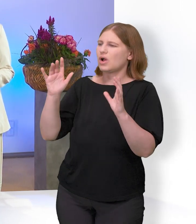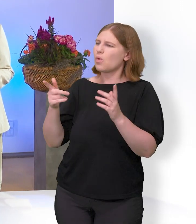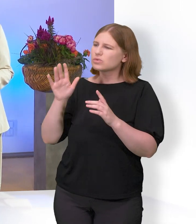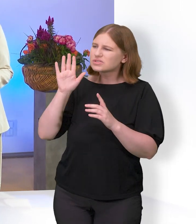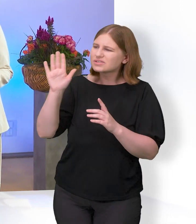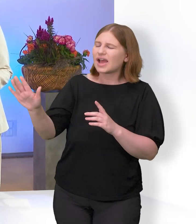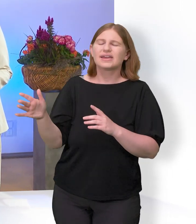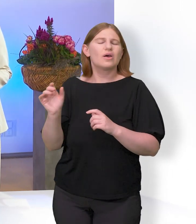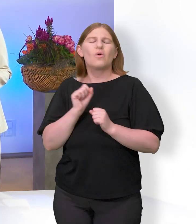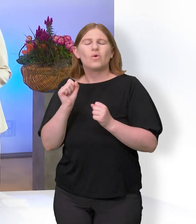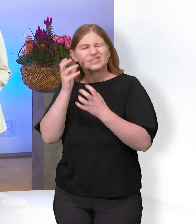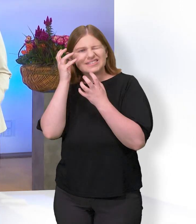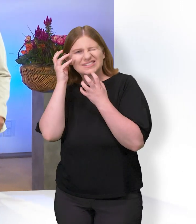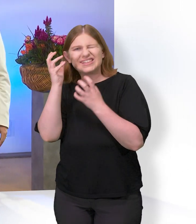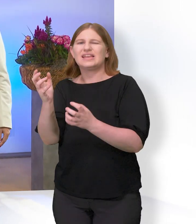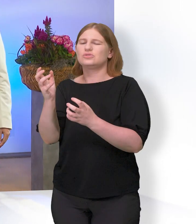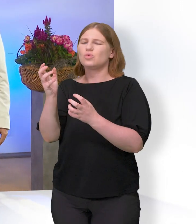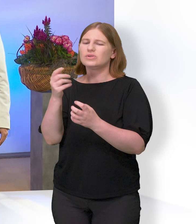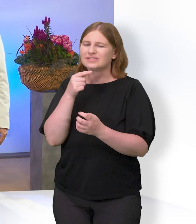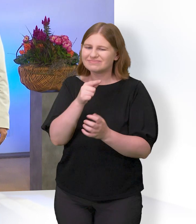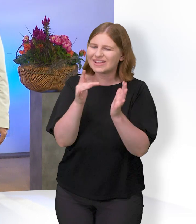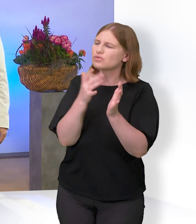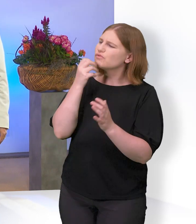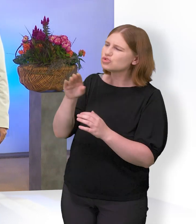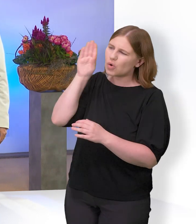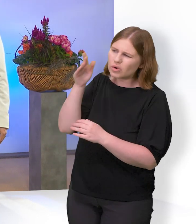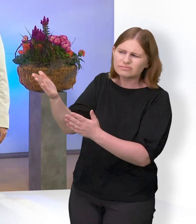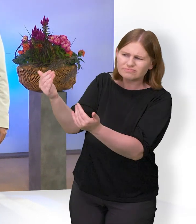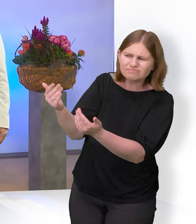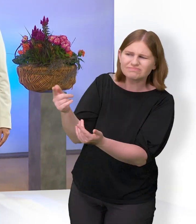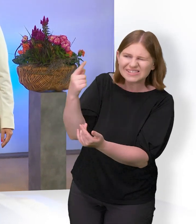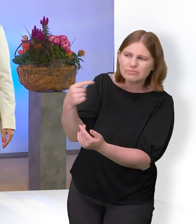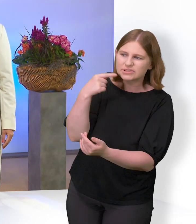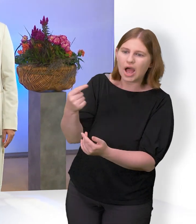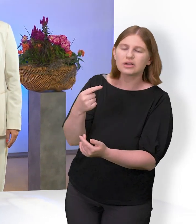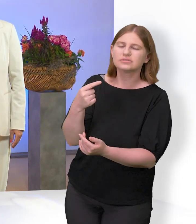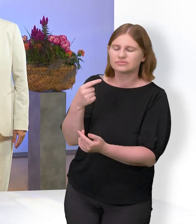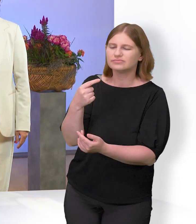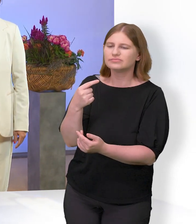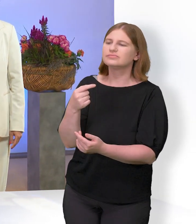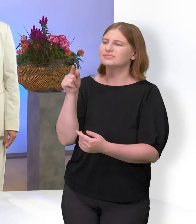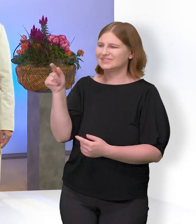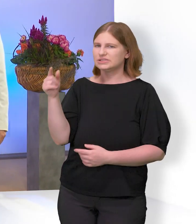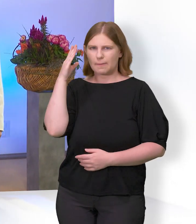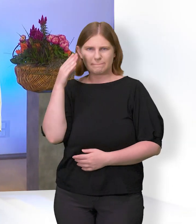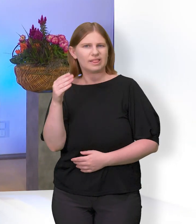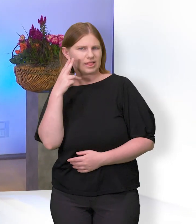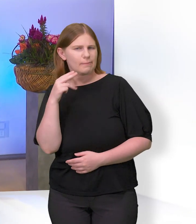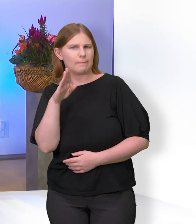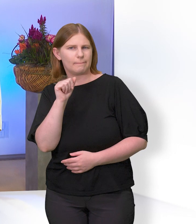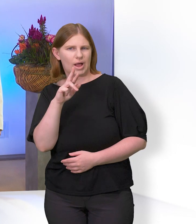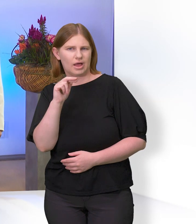seine Herzenssehnsucht aus seinem Mund hören will. Und Bartimäus, denn so heißt der Mann,